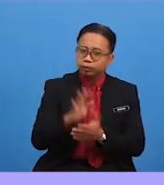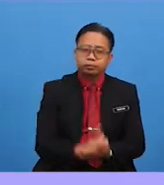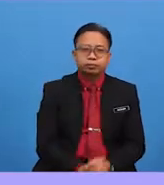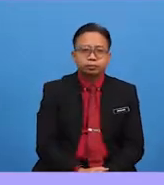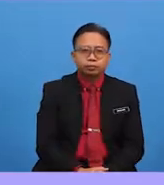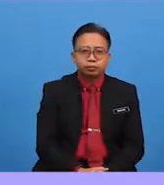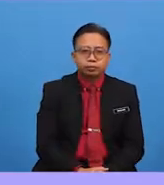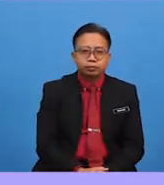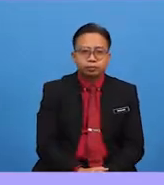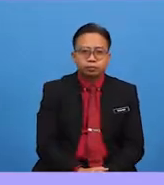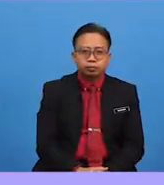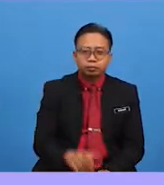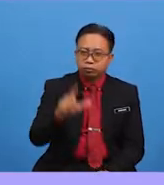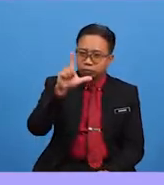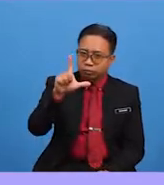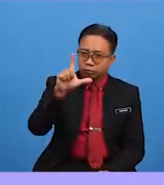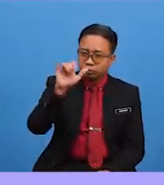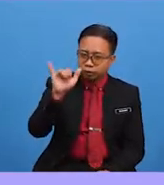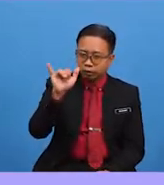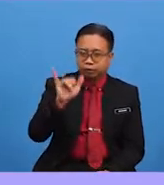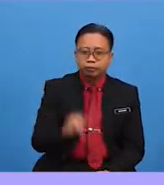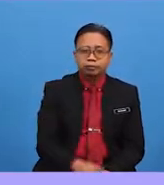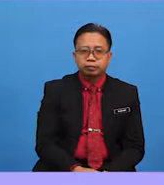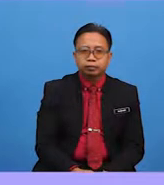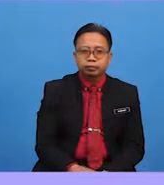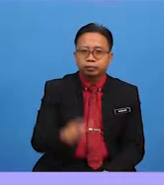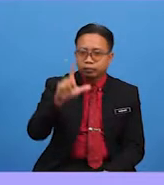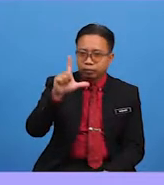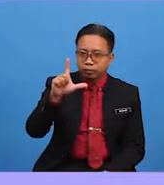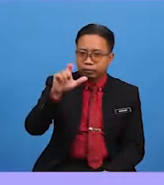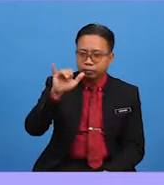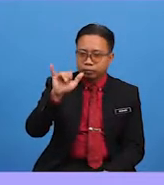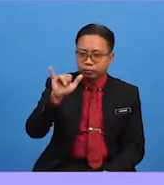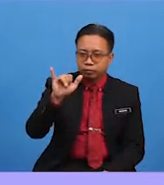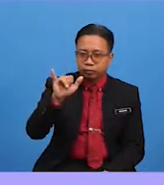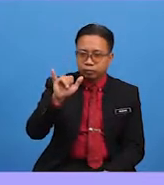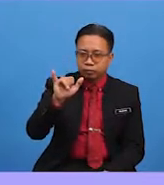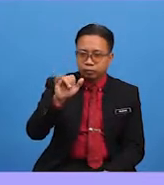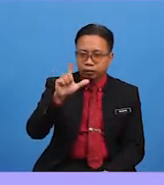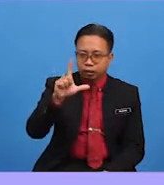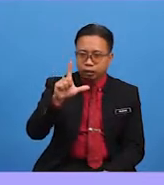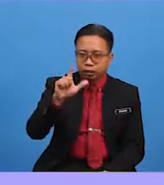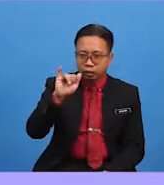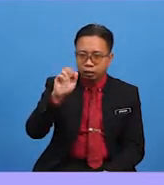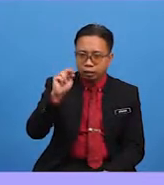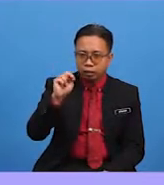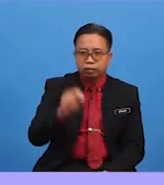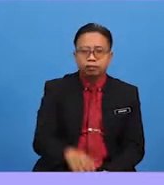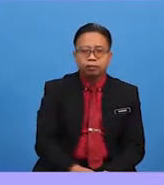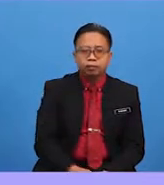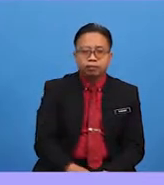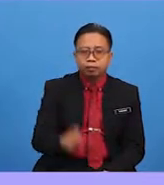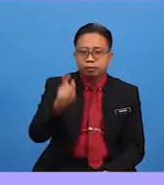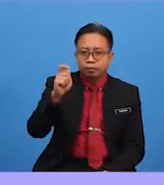keempat, li, lin, tar, ha.